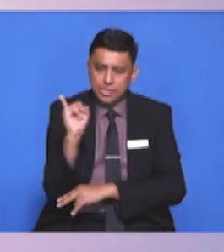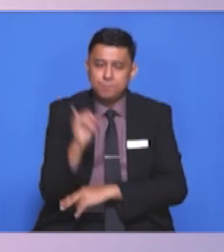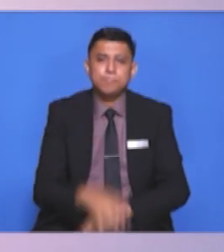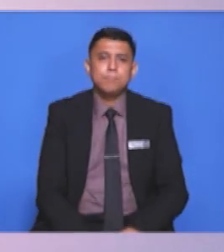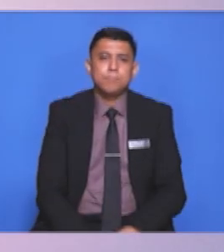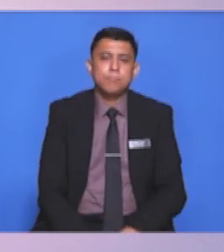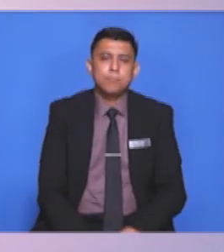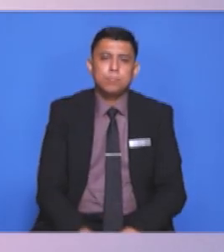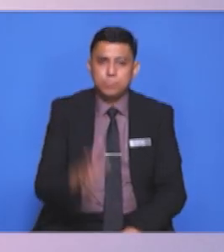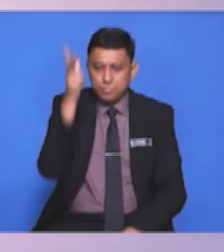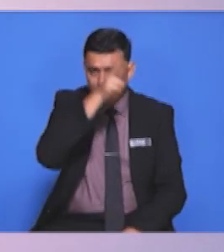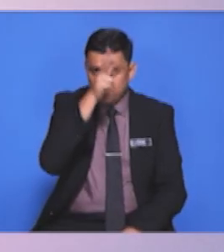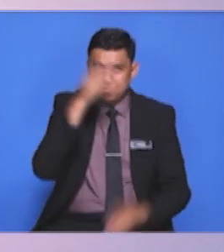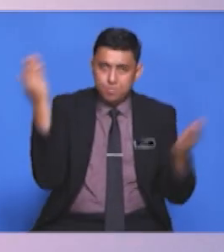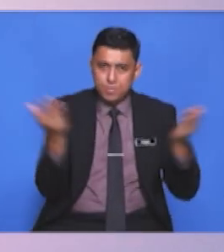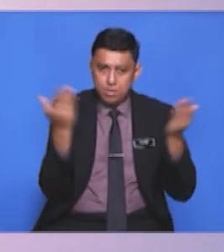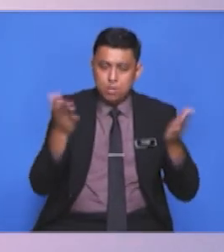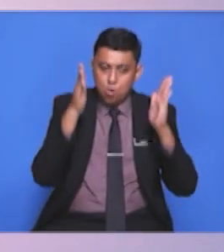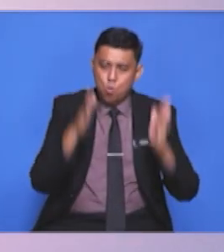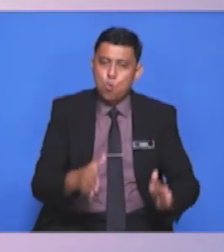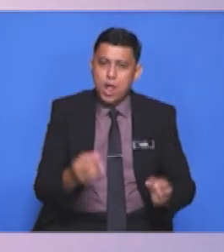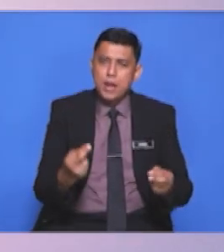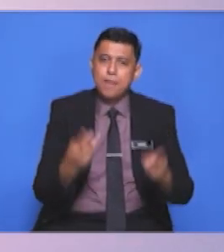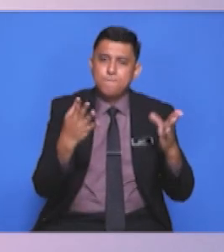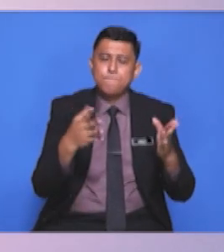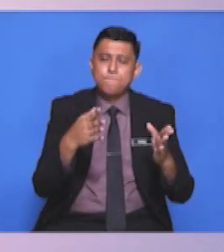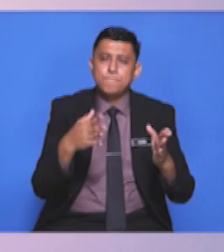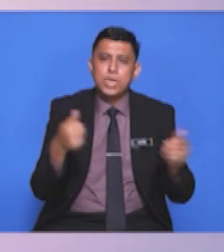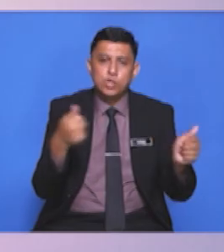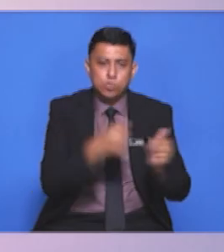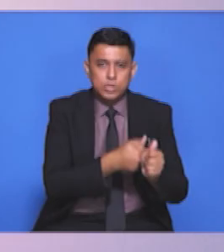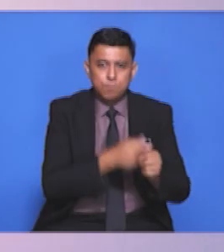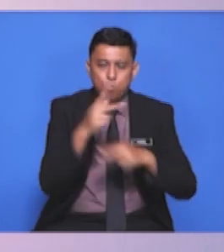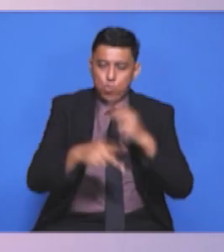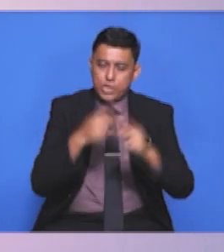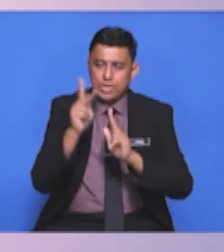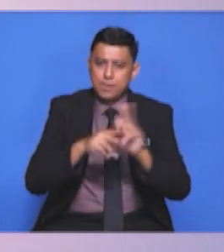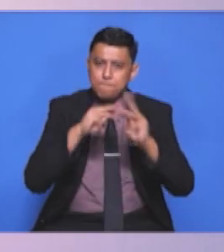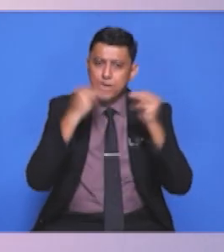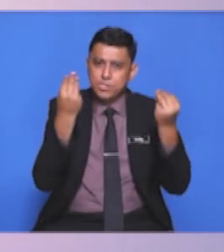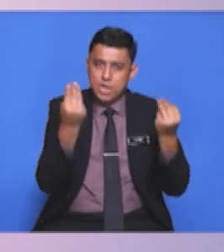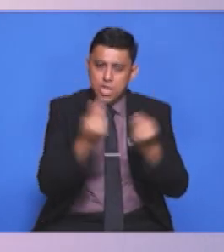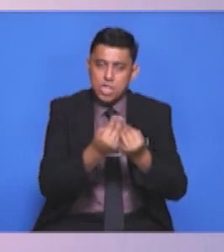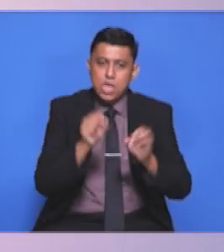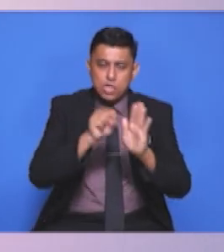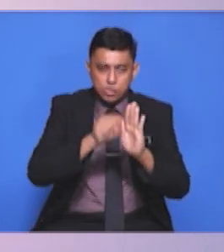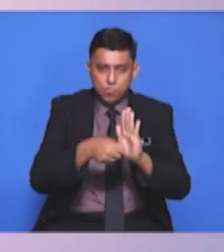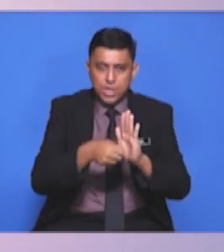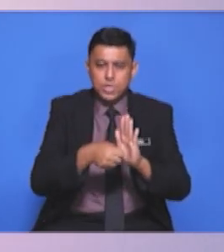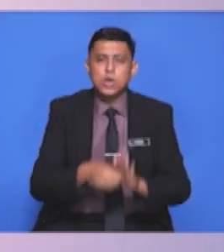kedua kerajaan menggalakkan orang ramai menyertai program kemasyarakatan supaya hubungan